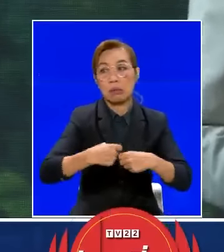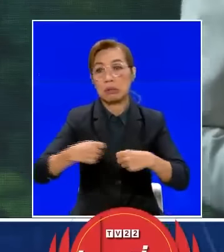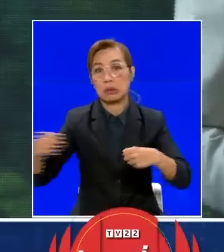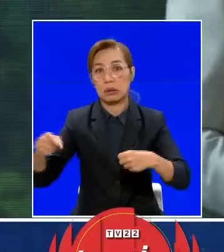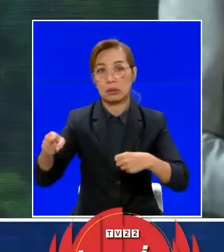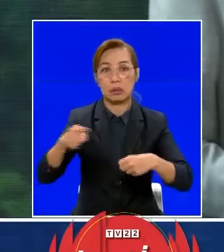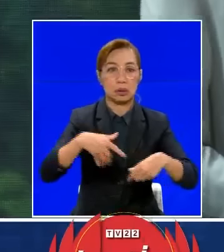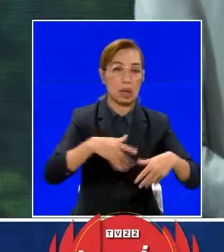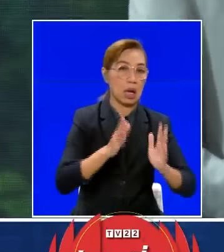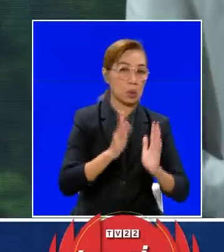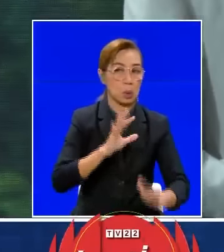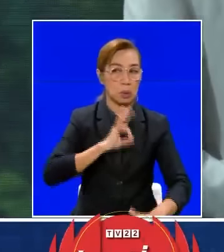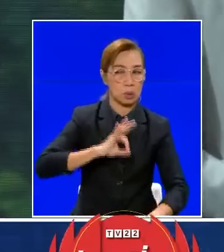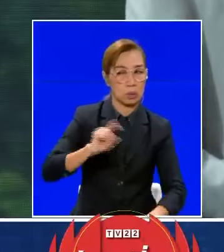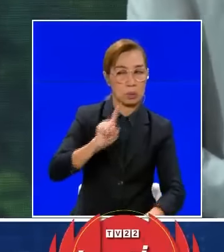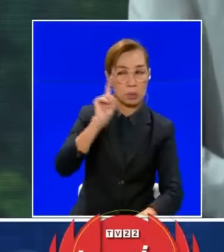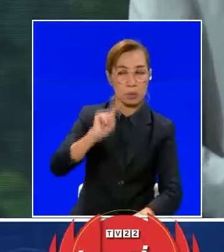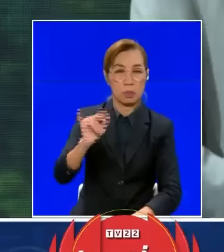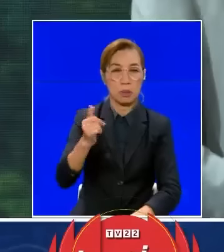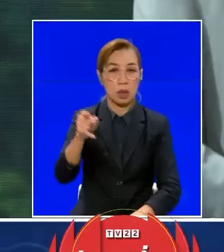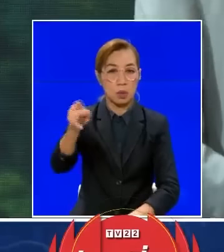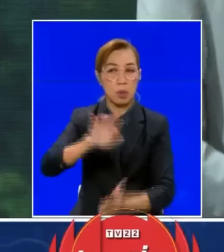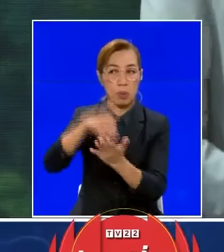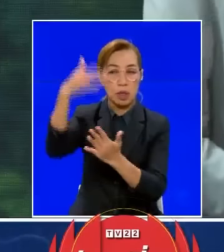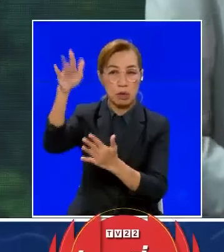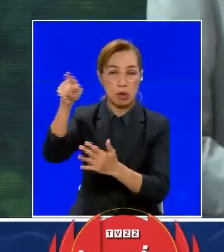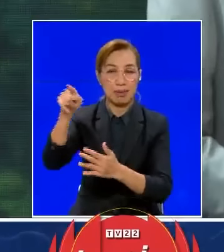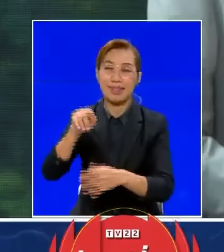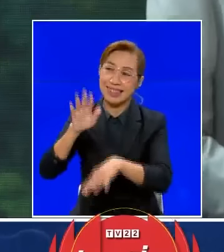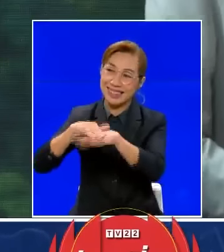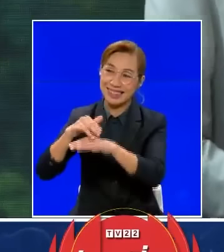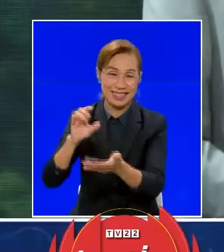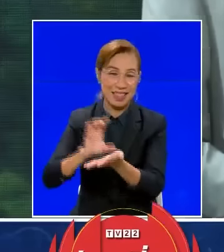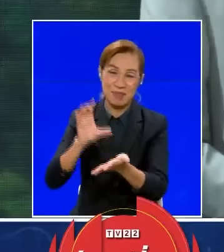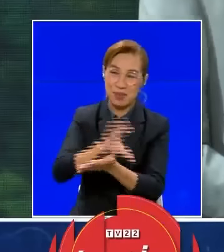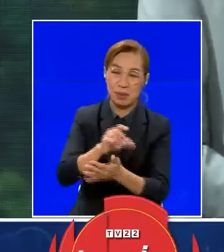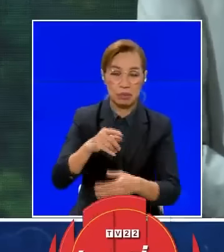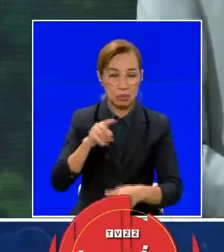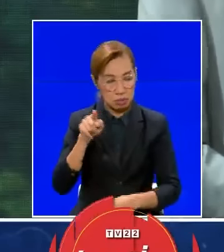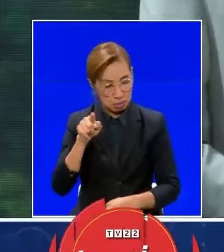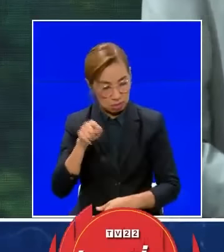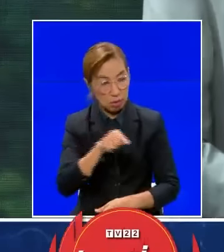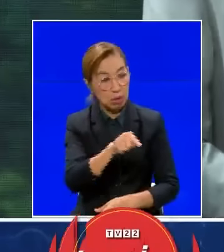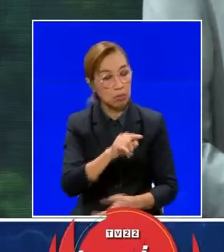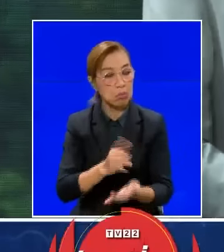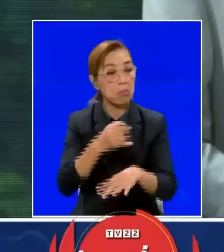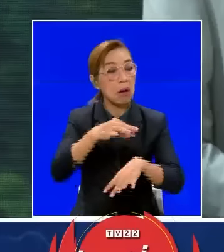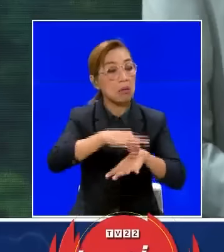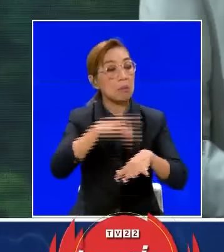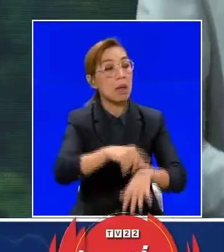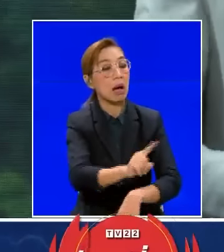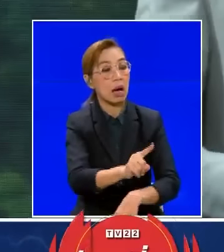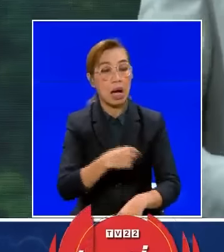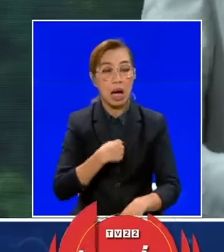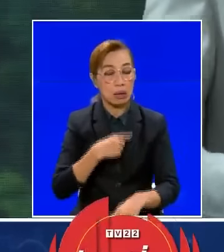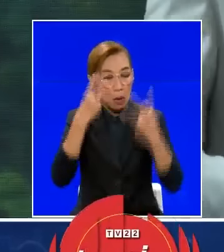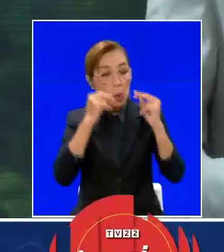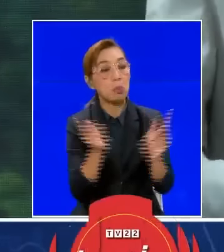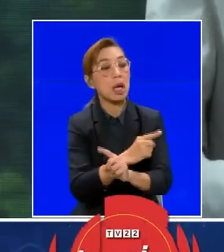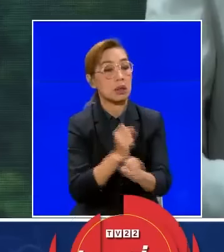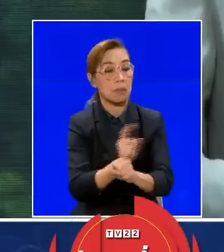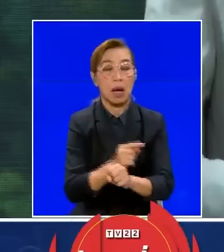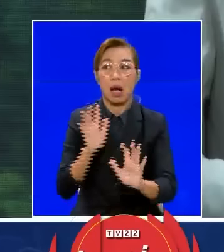ข้อตะขิดตะขวงใจเกิดไปชวนเข้ามาลงทุนเขาถามเมื่อมาเอาแล้วท่านจะอยู่อีกนานไหมถ้าเกิดเราจะไปลงทุนตอบยากไง เปลี่ยนนายกอีกแล้ว เ